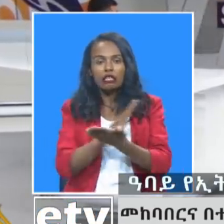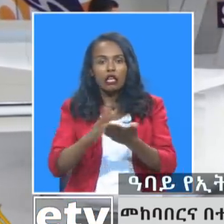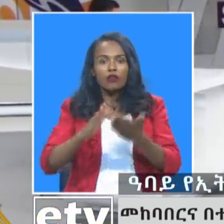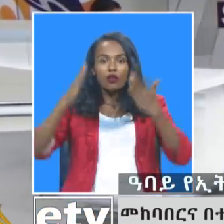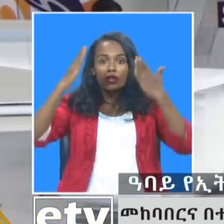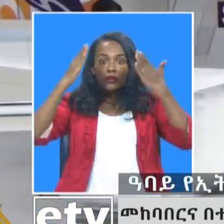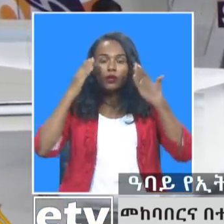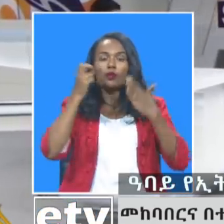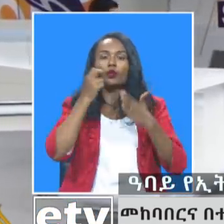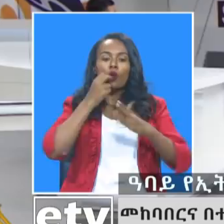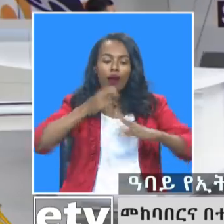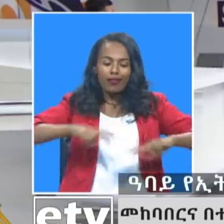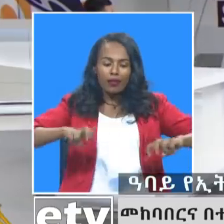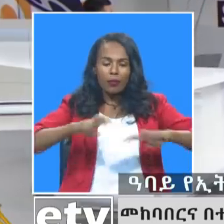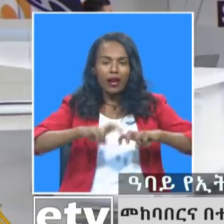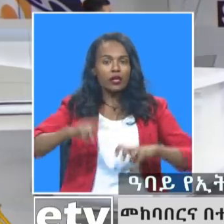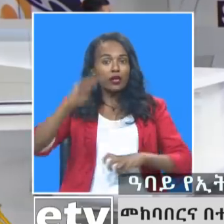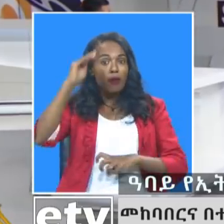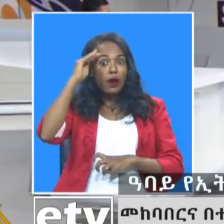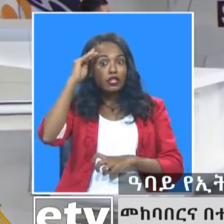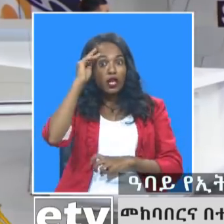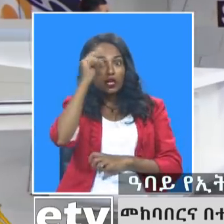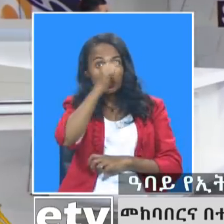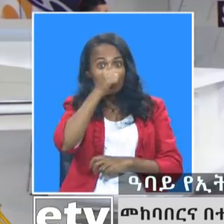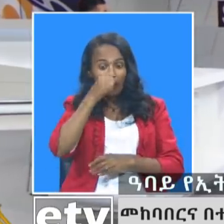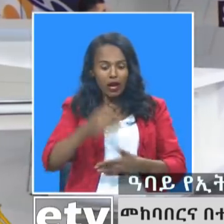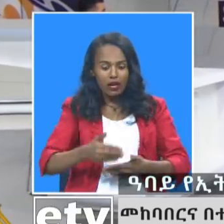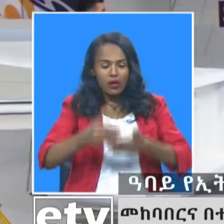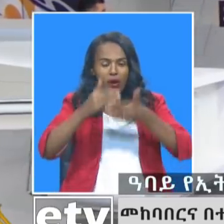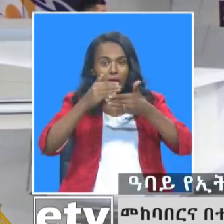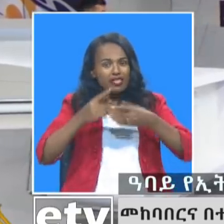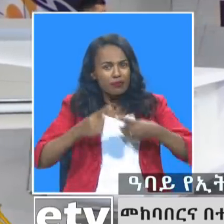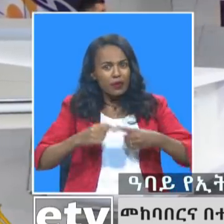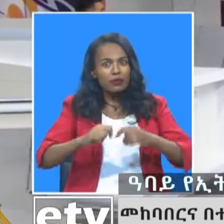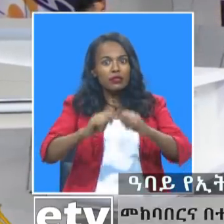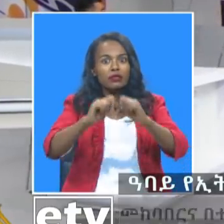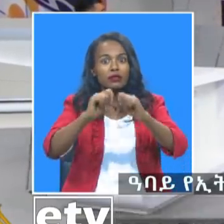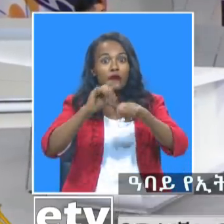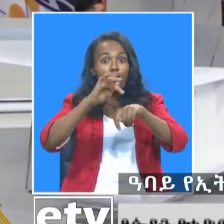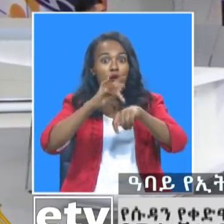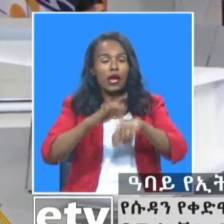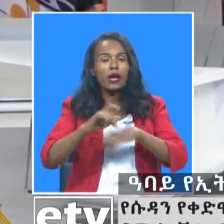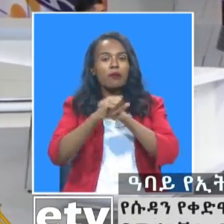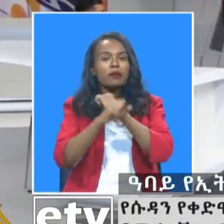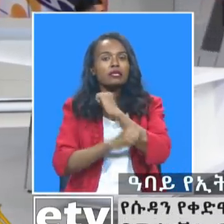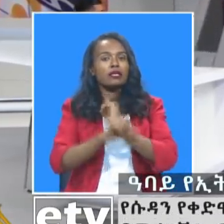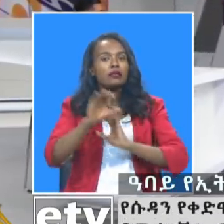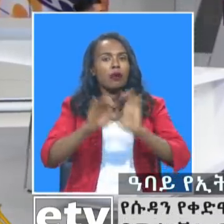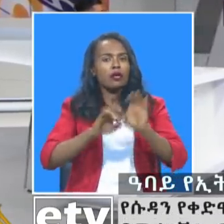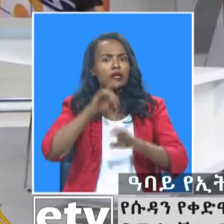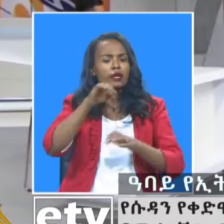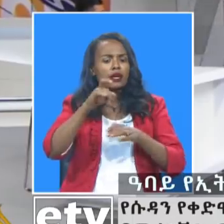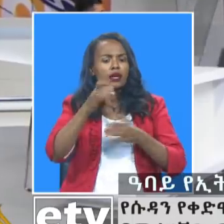የውሃ ተመራማሪ ማክ ሻሪካዊ ኢትዮጵያ ለመገንባት በምትጥረው እምነት ላይ መሰረት ማድረግ እንደማይፈልጉና